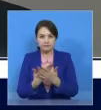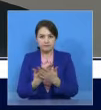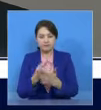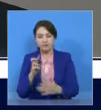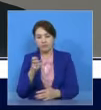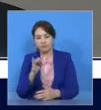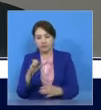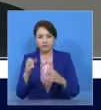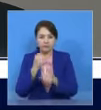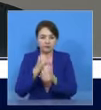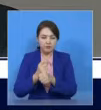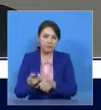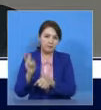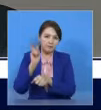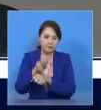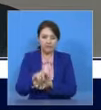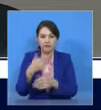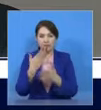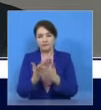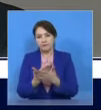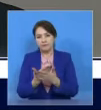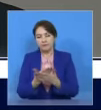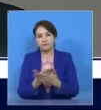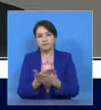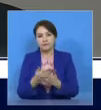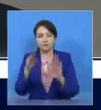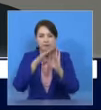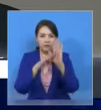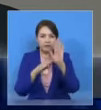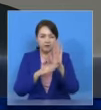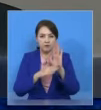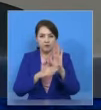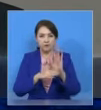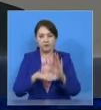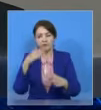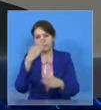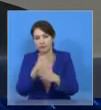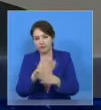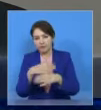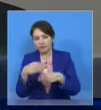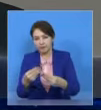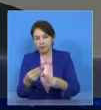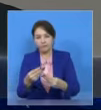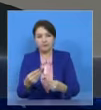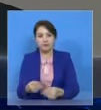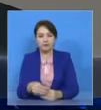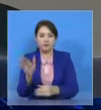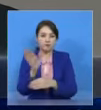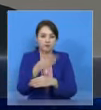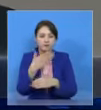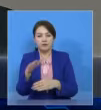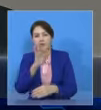мониторинг жұмыстарына шығамыз. Оларға тәжірибе жөнінде көмек көрсетеміз. Оларға туды